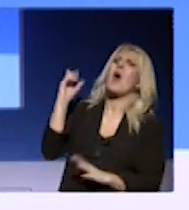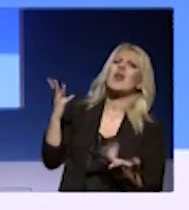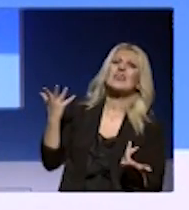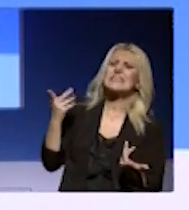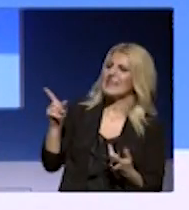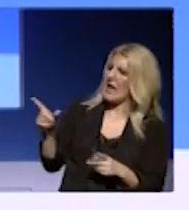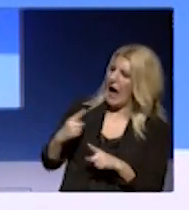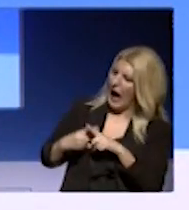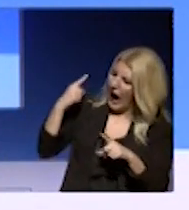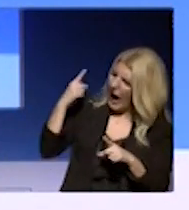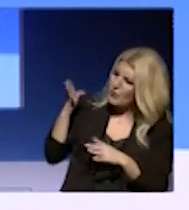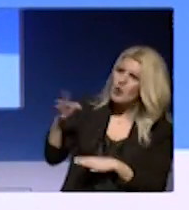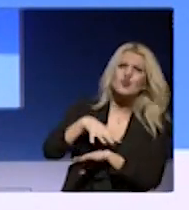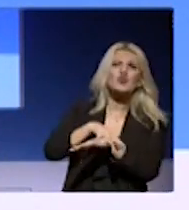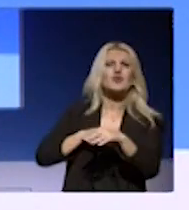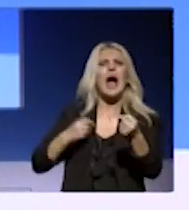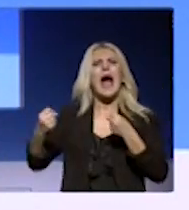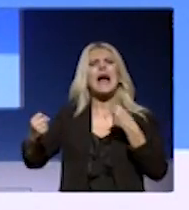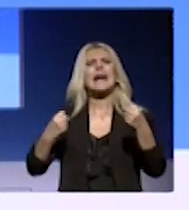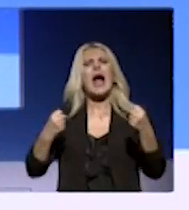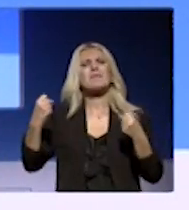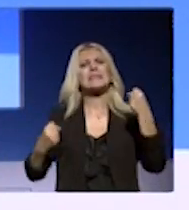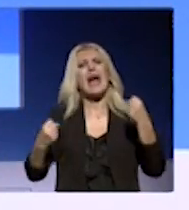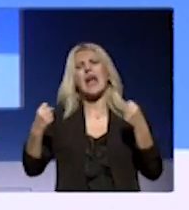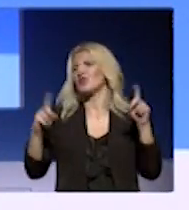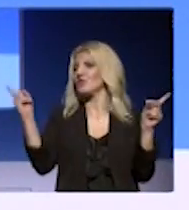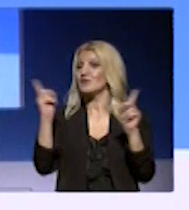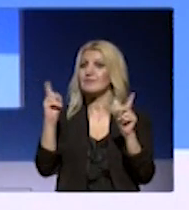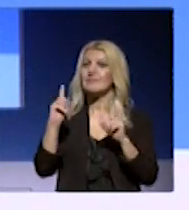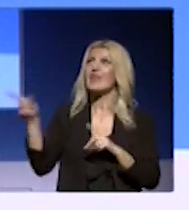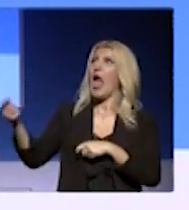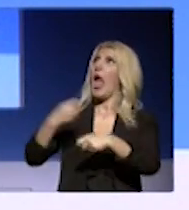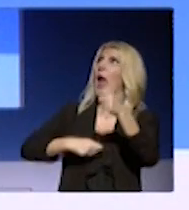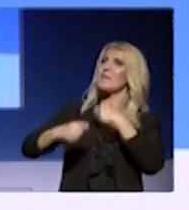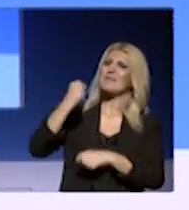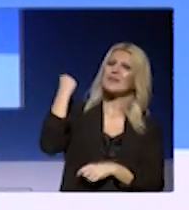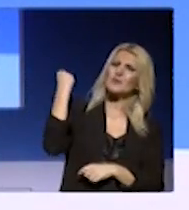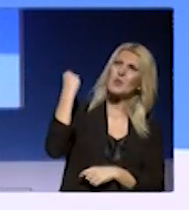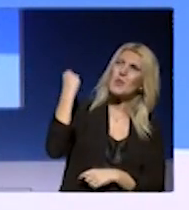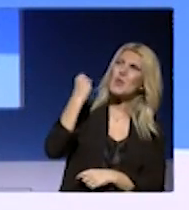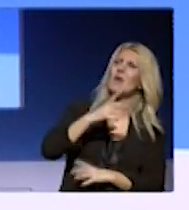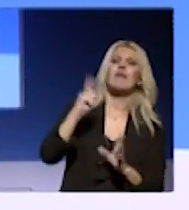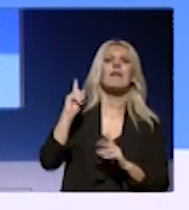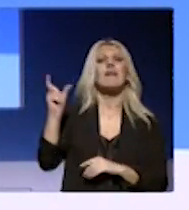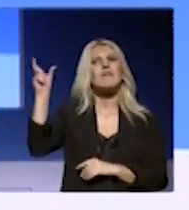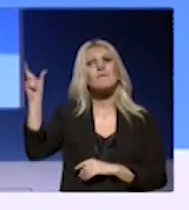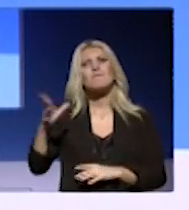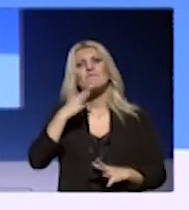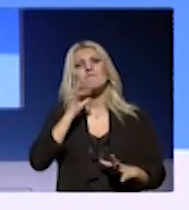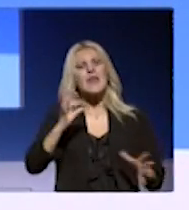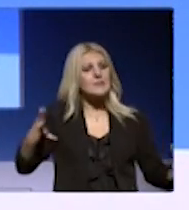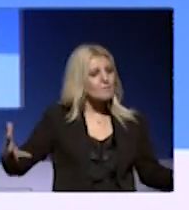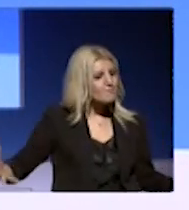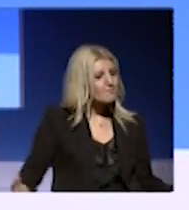της ναυτιλίας, ένας επιτυχημένος επιχειρηματίας. Ήταν με τον τρόπο του ένας σύγχρονος ευεργέτης. Ήταν